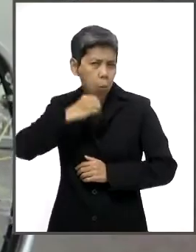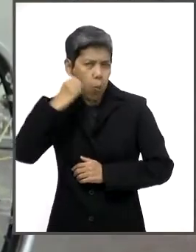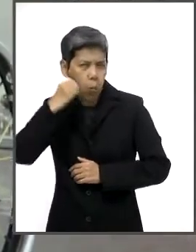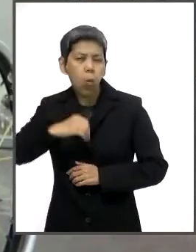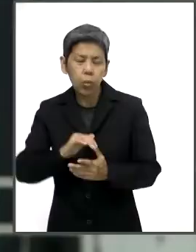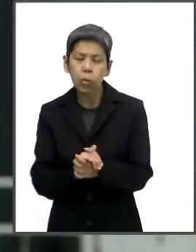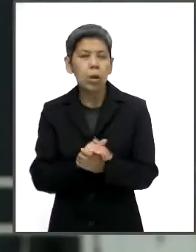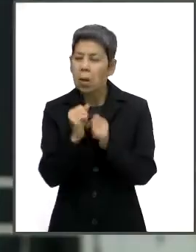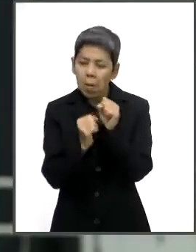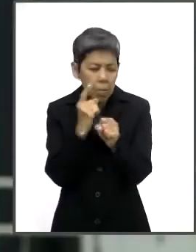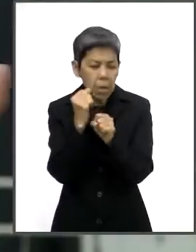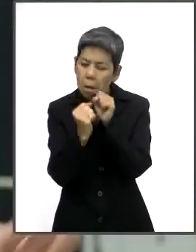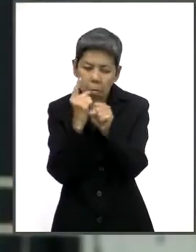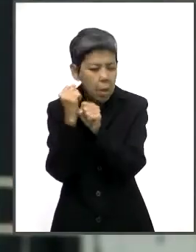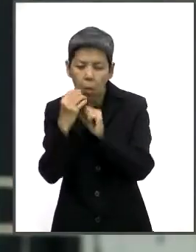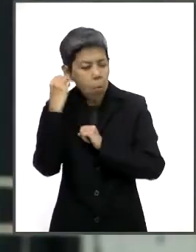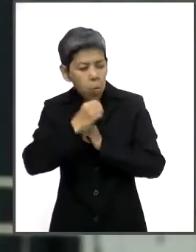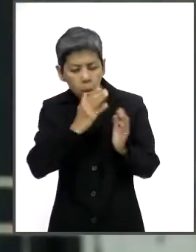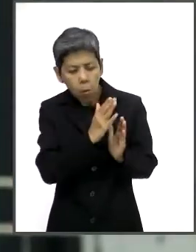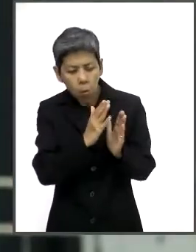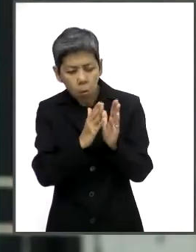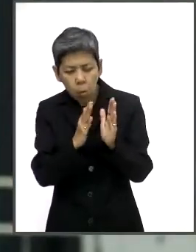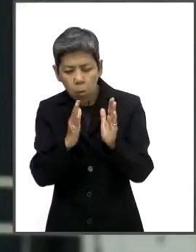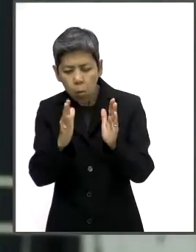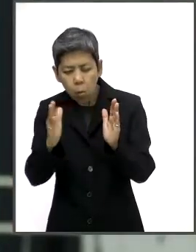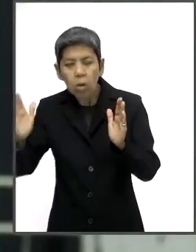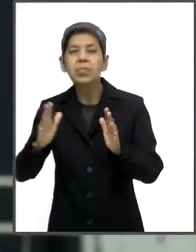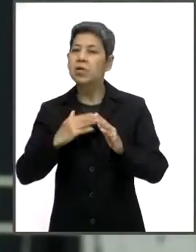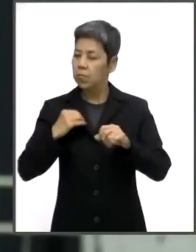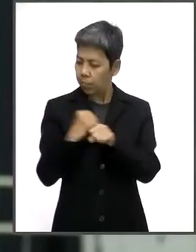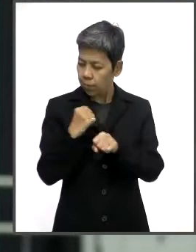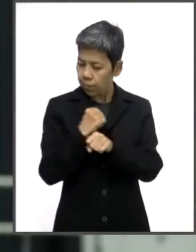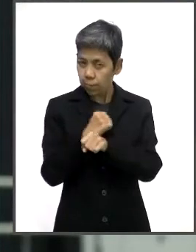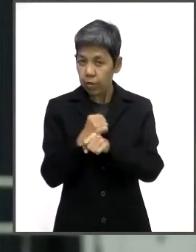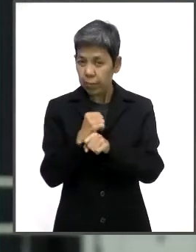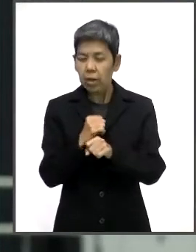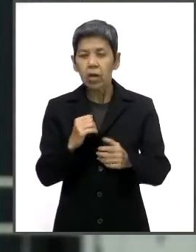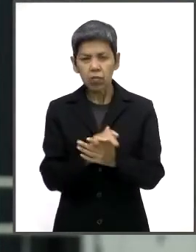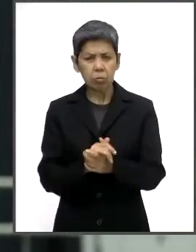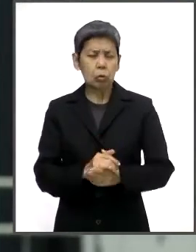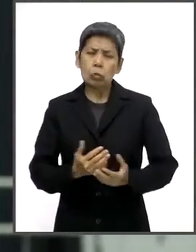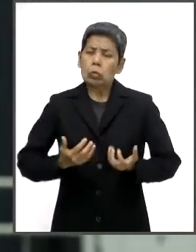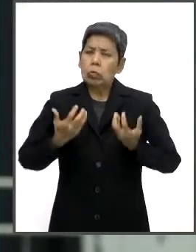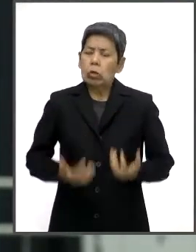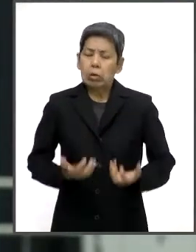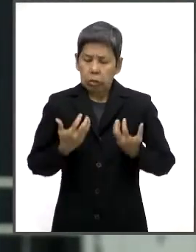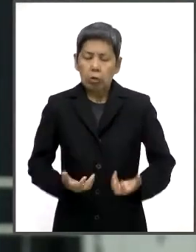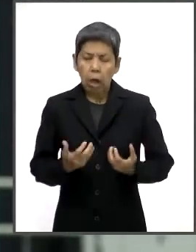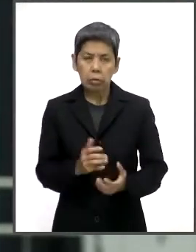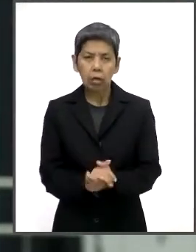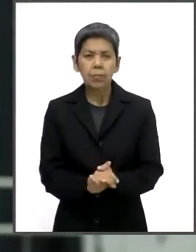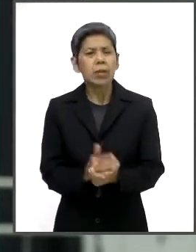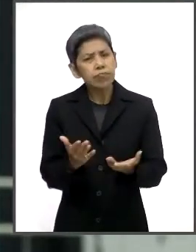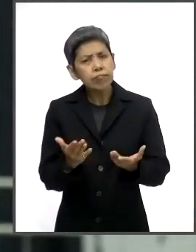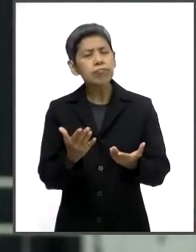คะเป็นปีๆเป็นปีๆไปนะคะก็ถือว่ามันเป็นการซ้อมที่ก็ถือว่าหนักเหมือน